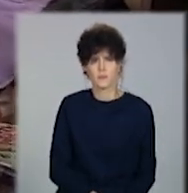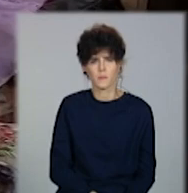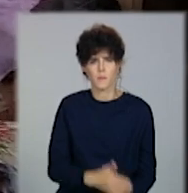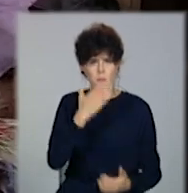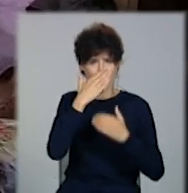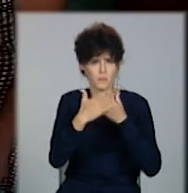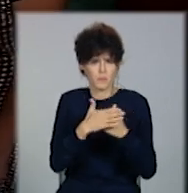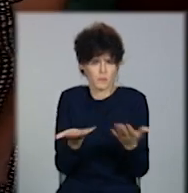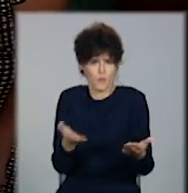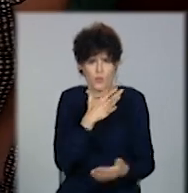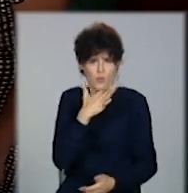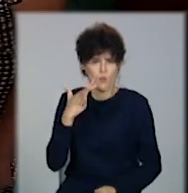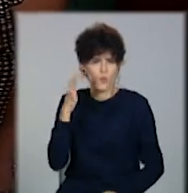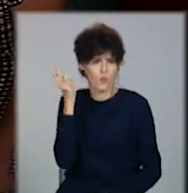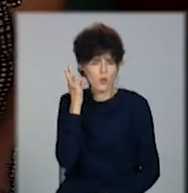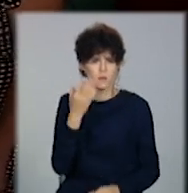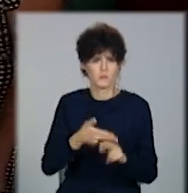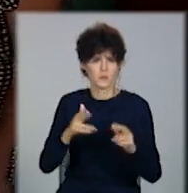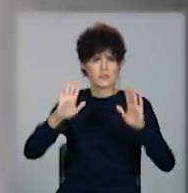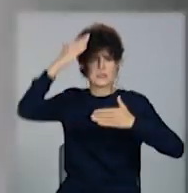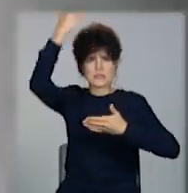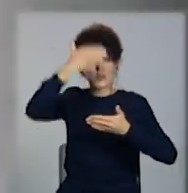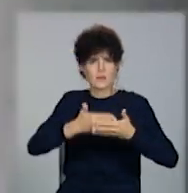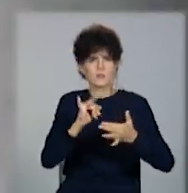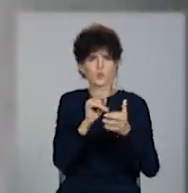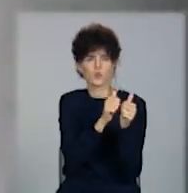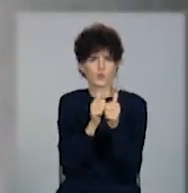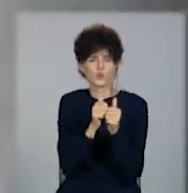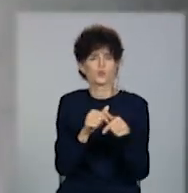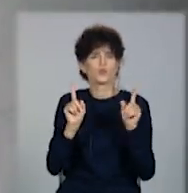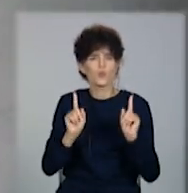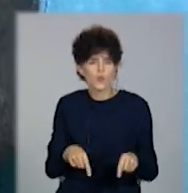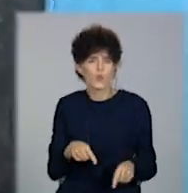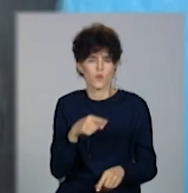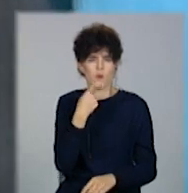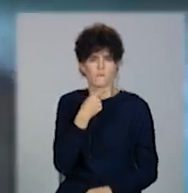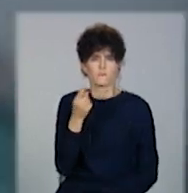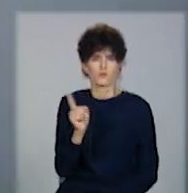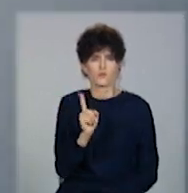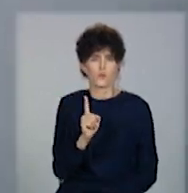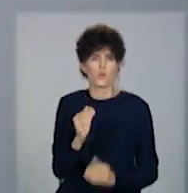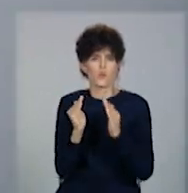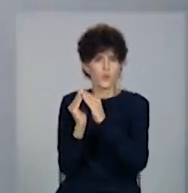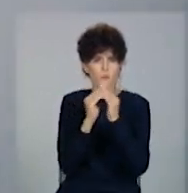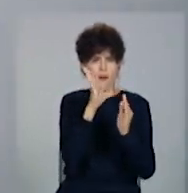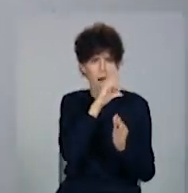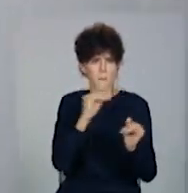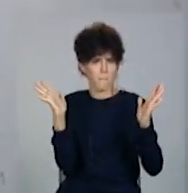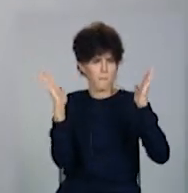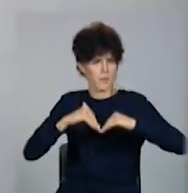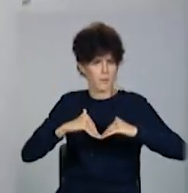2015-2020 года, не больше. Руйнуються стіни і в сусідів. Мешканці побоюються, що одного дня будинок взагалі може